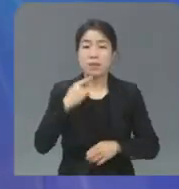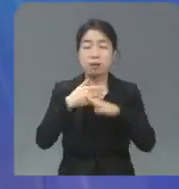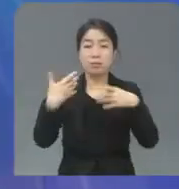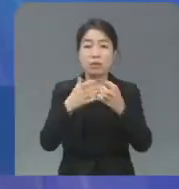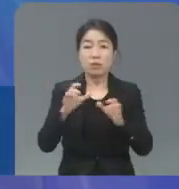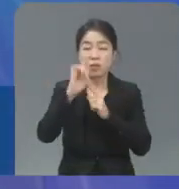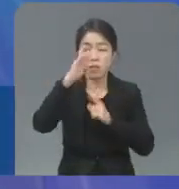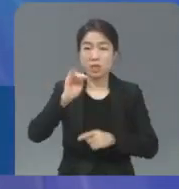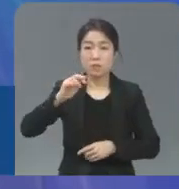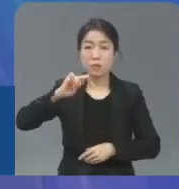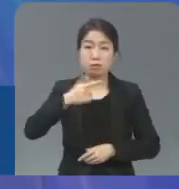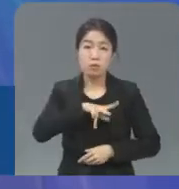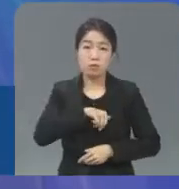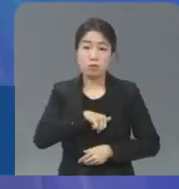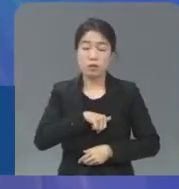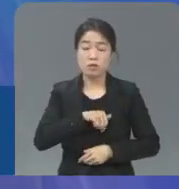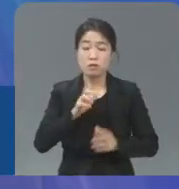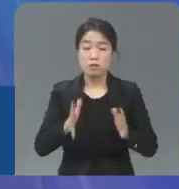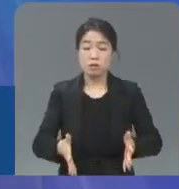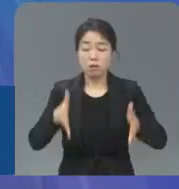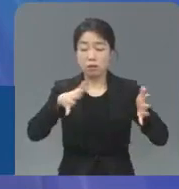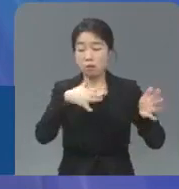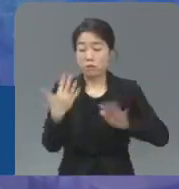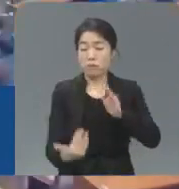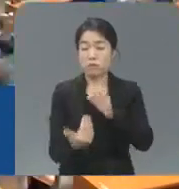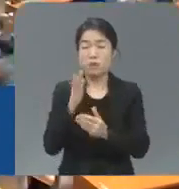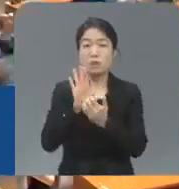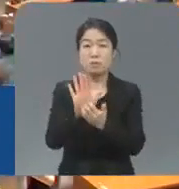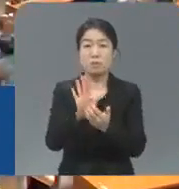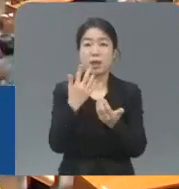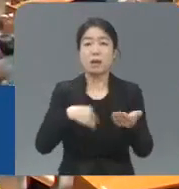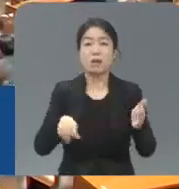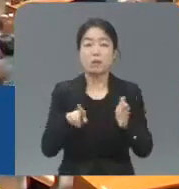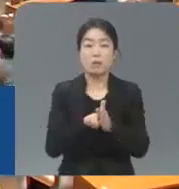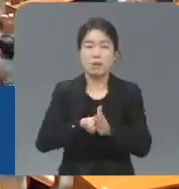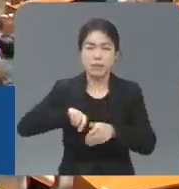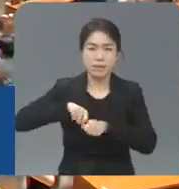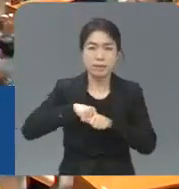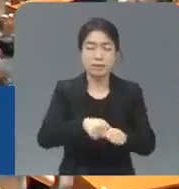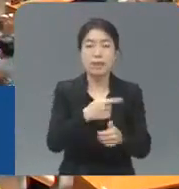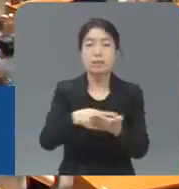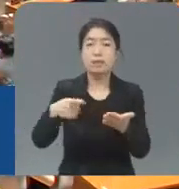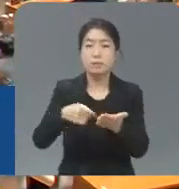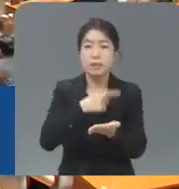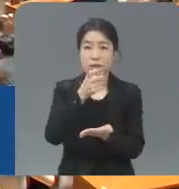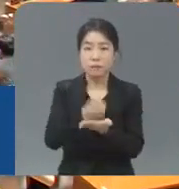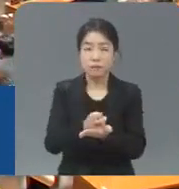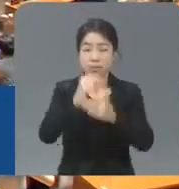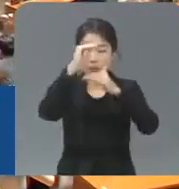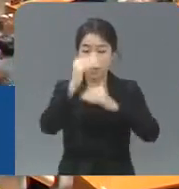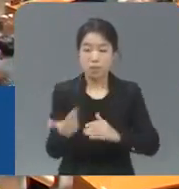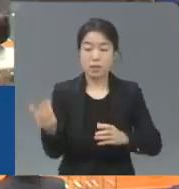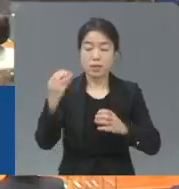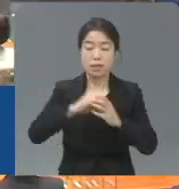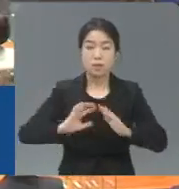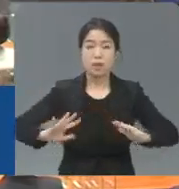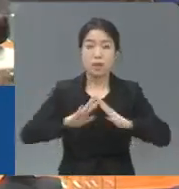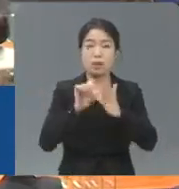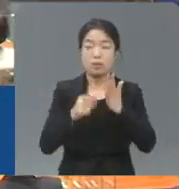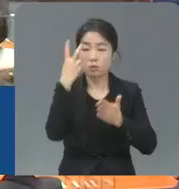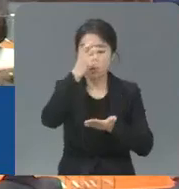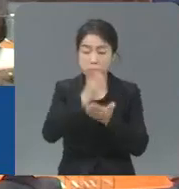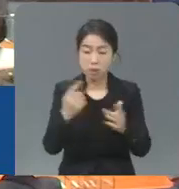더불어민주당 이병훈 의원은 철거 건물 붕괴 사고의 재발을 막기 위해 징벌적 손해배상 제도의 내용을 담은